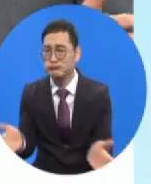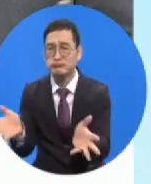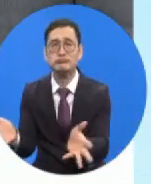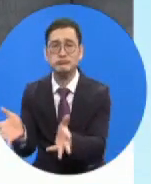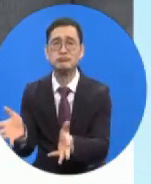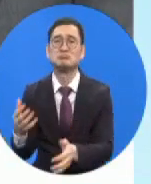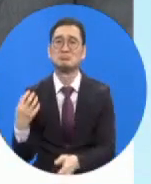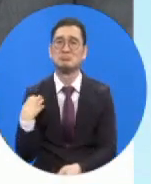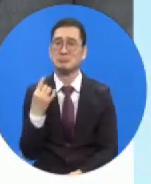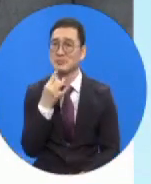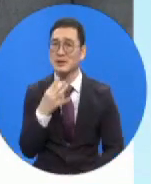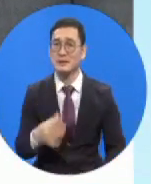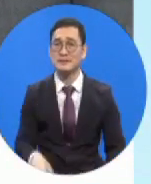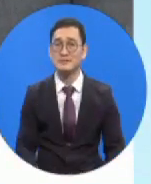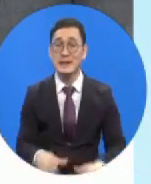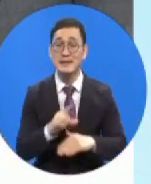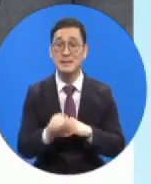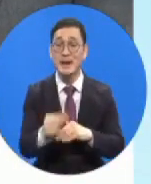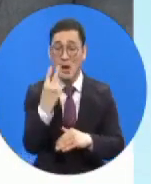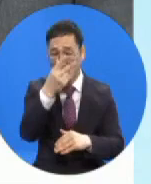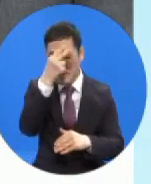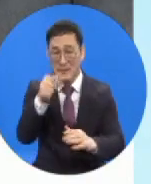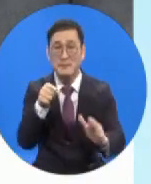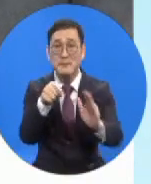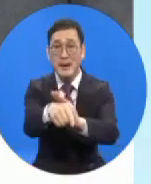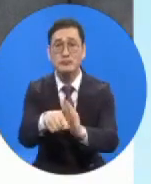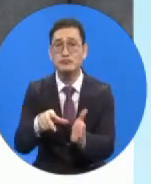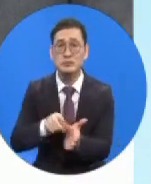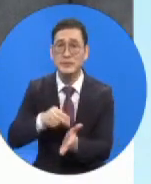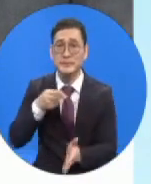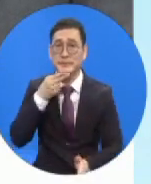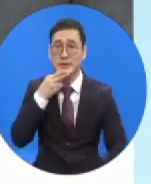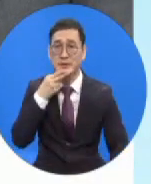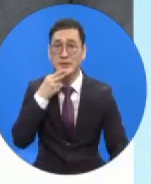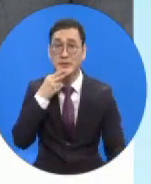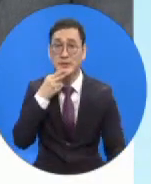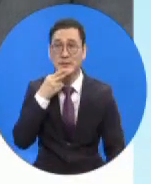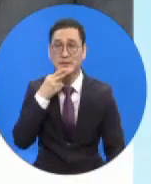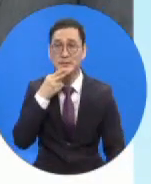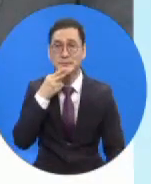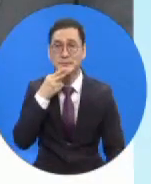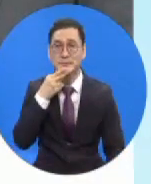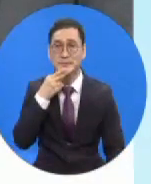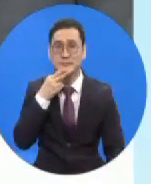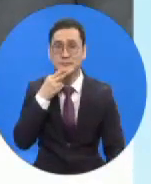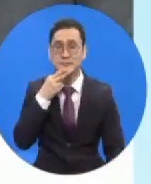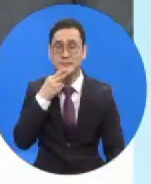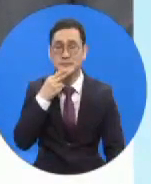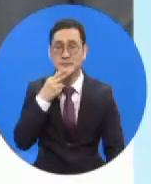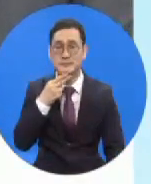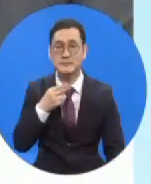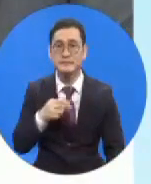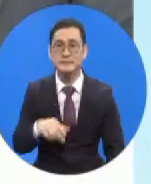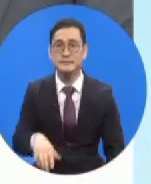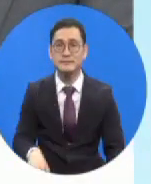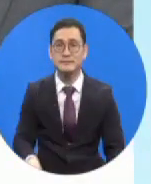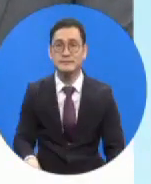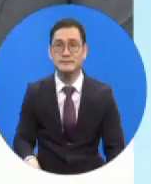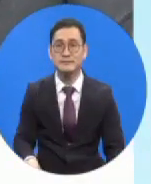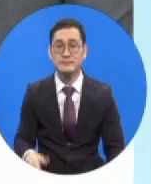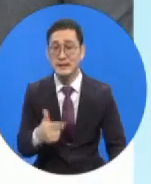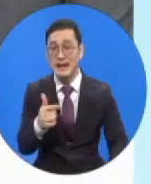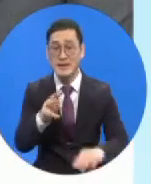뭐 지방에 있는 검찰청을 방문한 것 자체가 문제라고 저는 보지 않습니다. 그렇죠. 충분히 할수 있는 네. 문제고. 근데 이제 우리가 눈여겨보는 것은